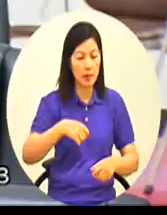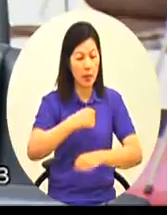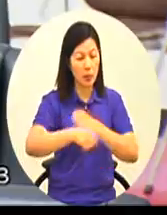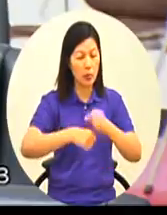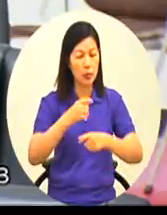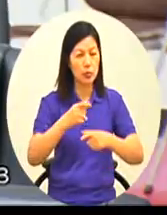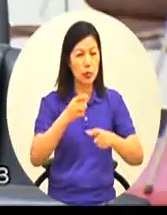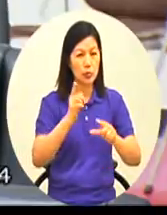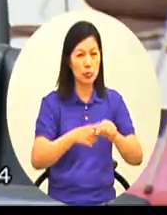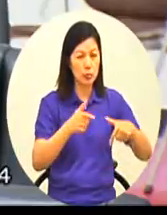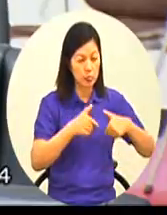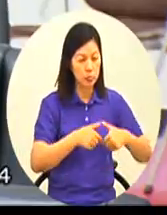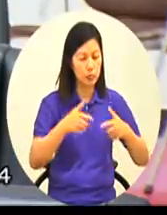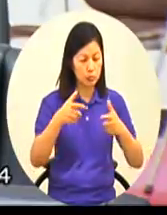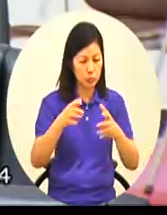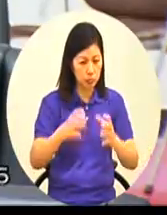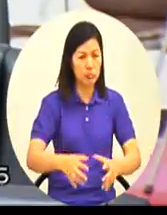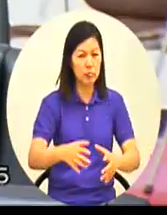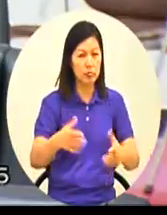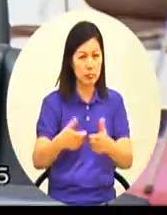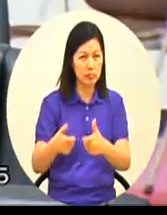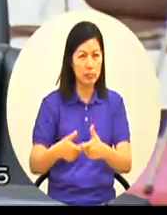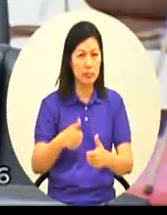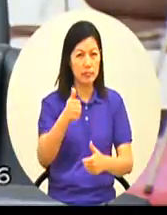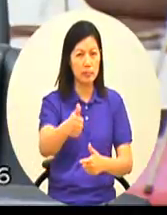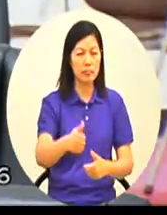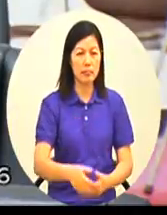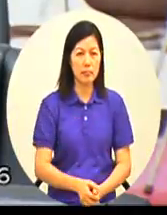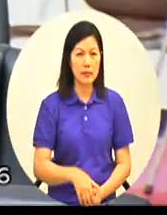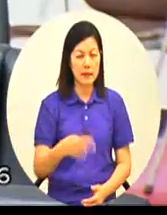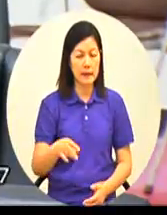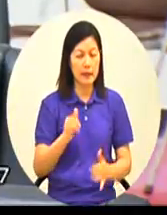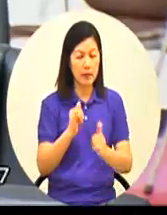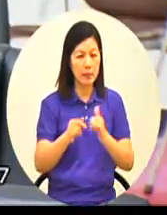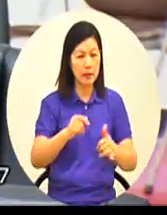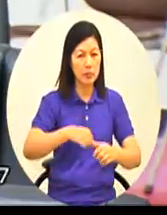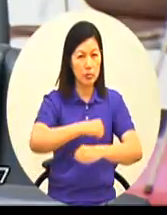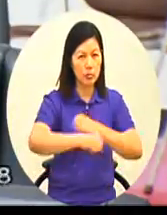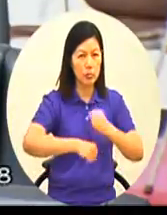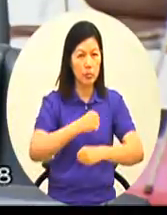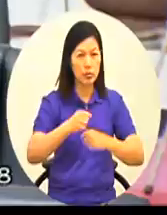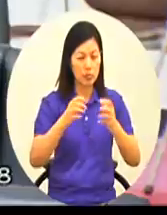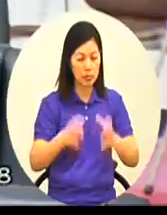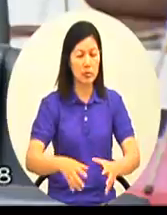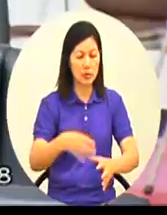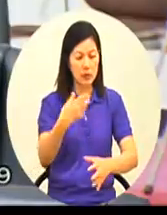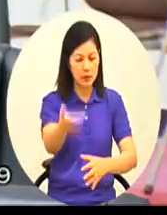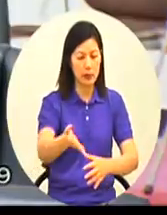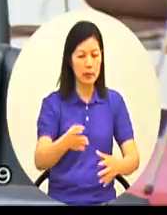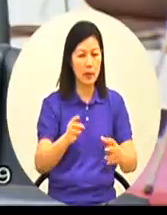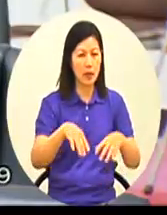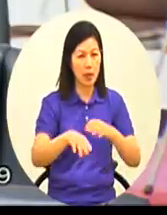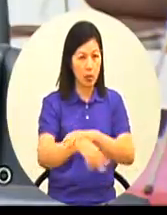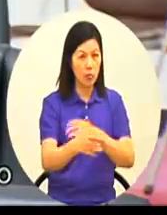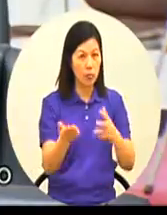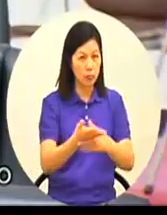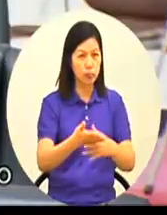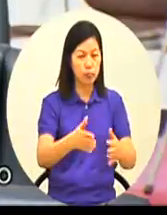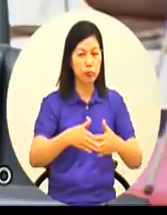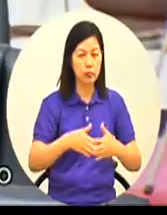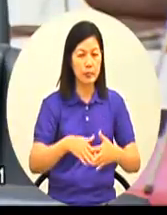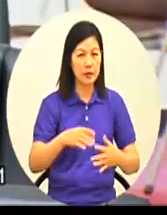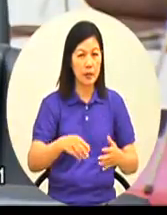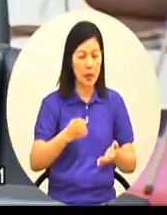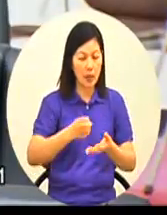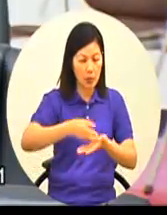当的一个做法哈。那再来我们这个供民众的一个活动，我们一定要给他一个空间，那刚好这是有一个5楼